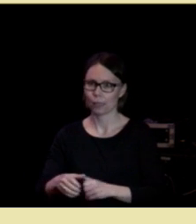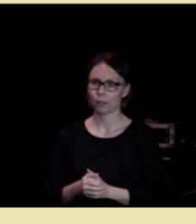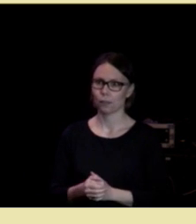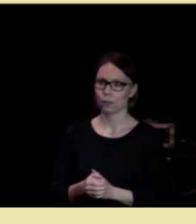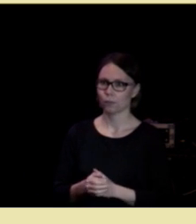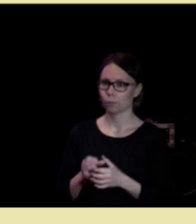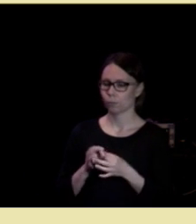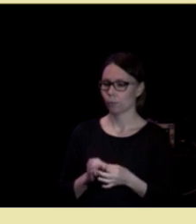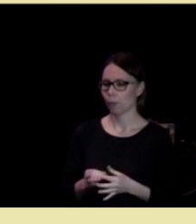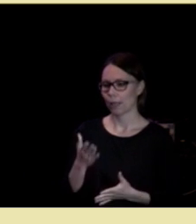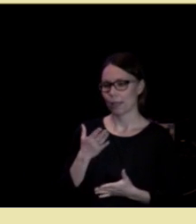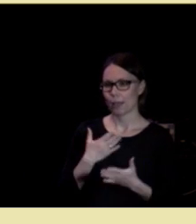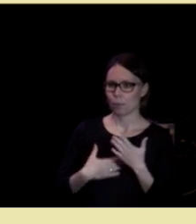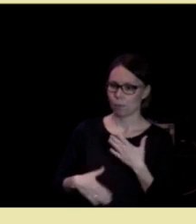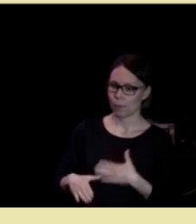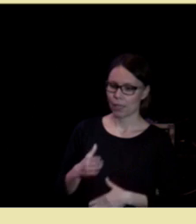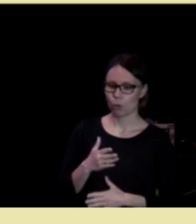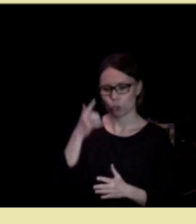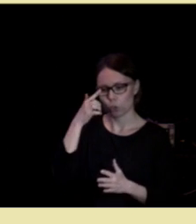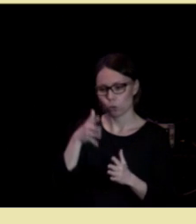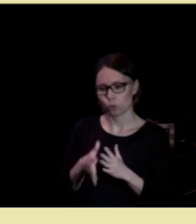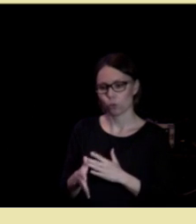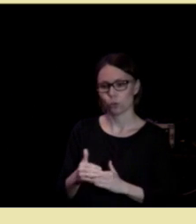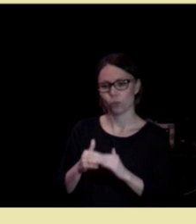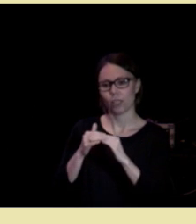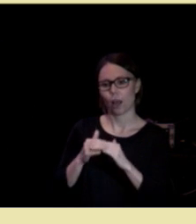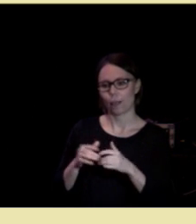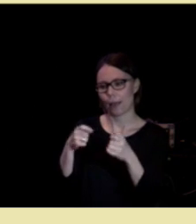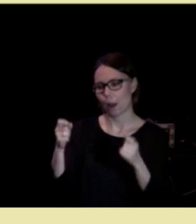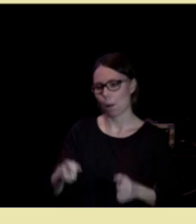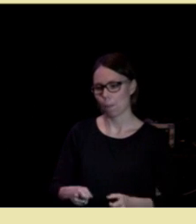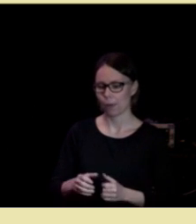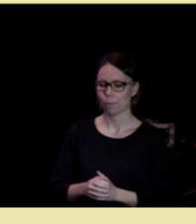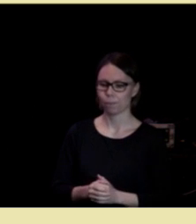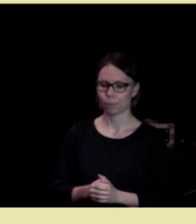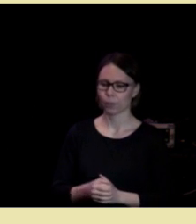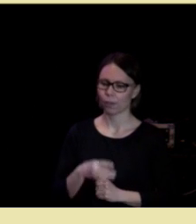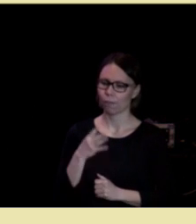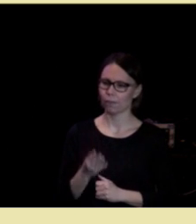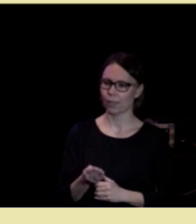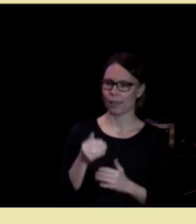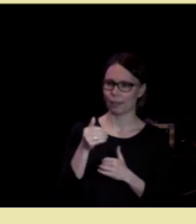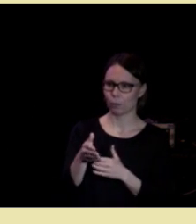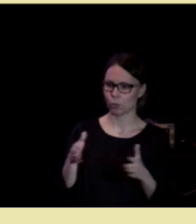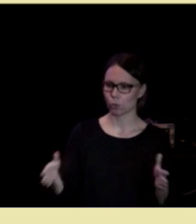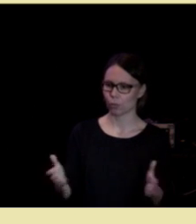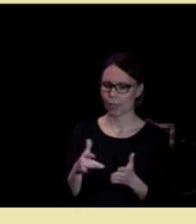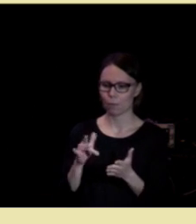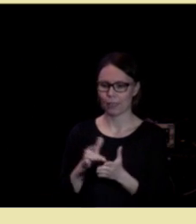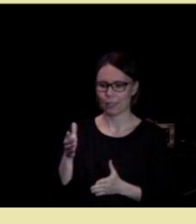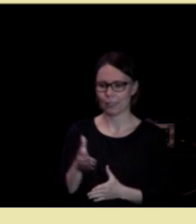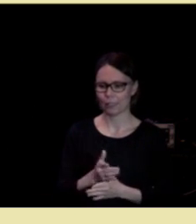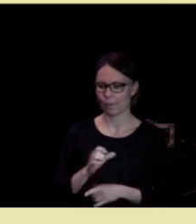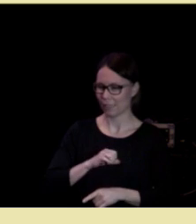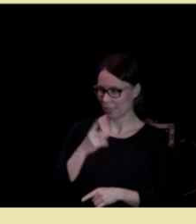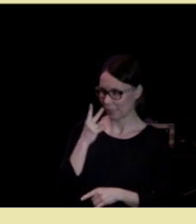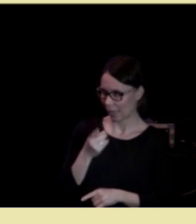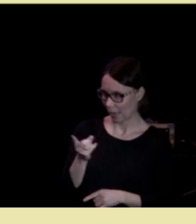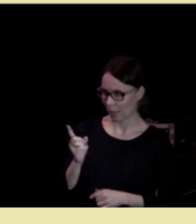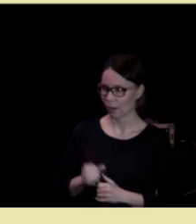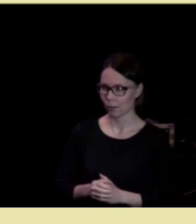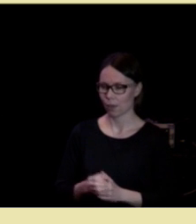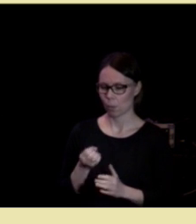en biopsykosocial ramme. Og de 4 dimensjonene I midtskiktet, hvis dere ser det,